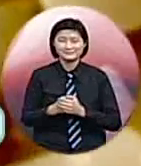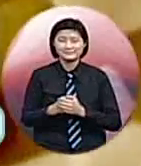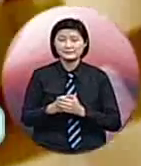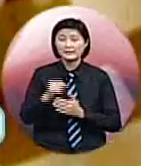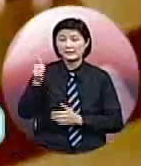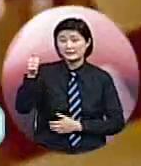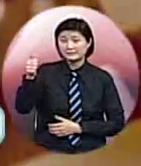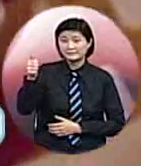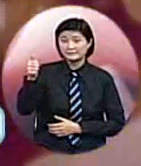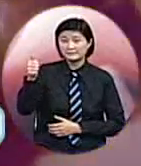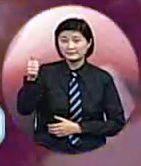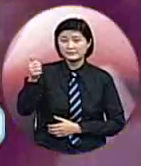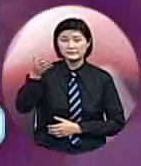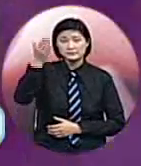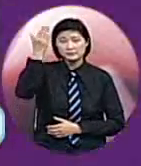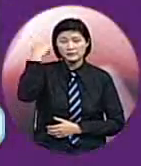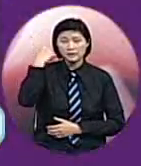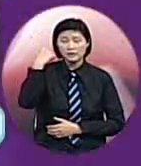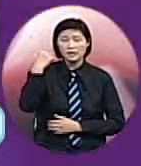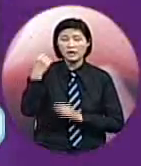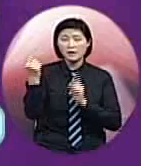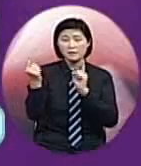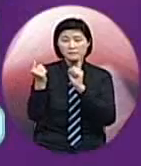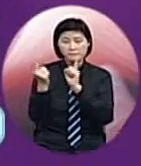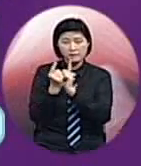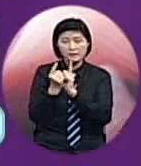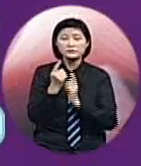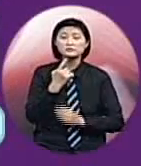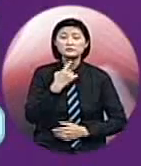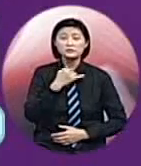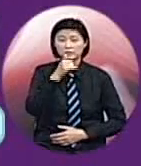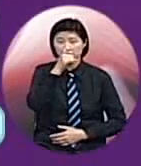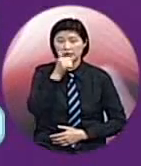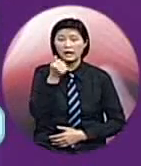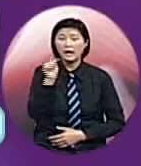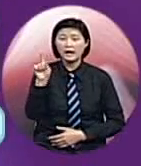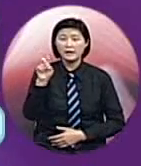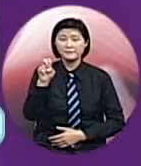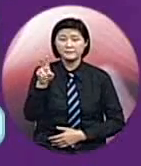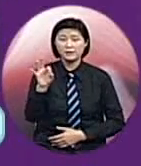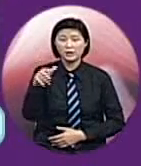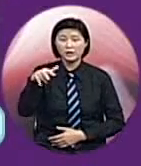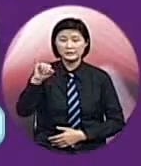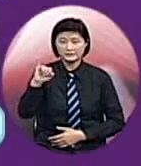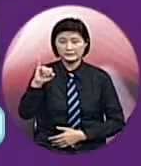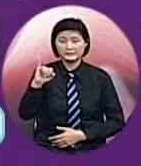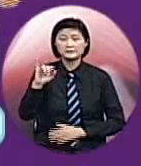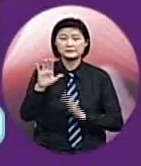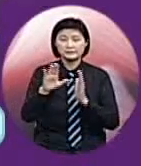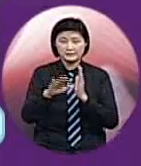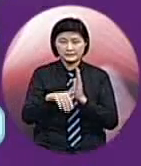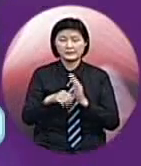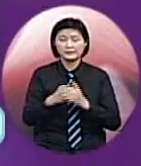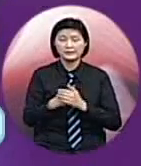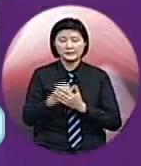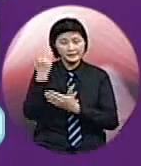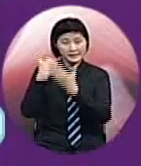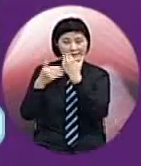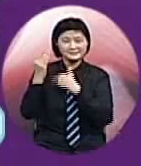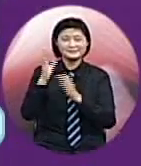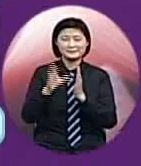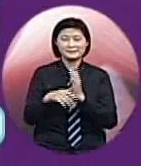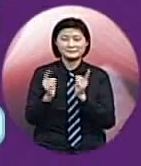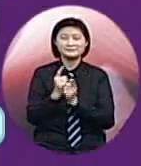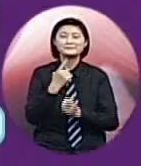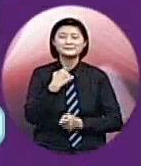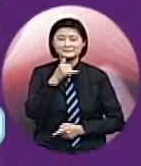이부영 씨는 뭐 네. 문제뿐에 한번 배웠어요. 아, 그랬습니까? 예, 함영기 씨하고 예. 진행하실 때. 예전에 예. 함영기 씨하고 예. 예. 예.